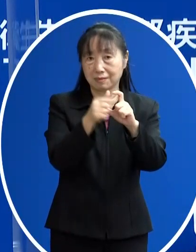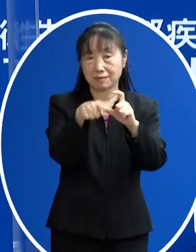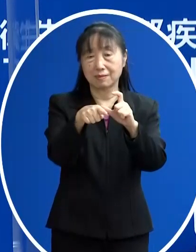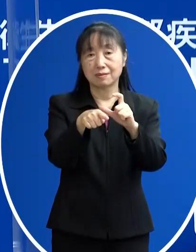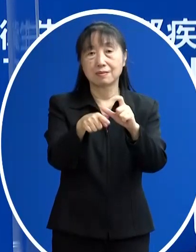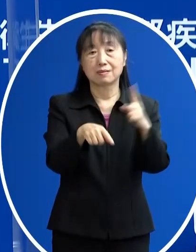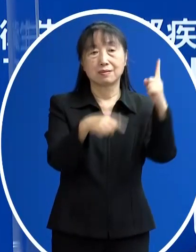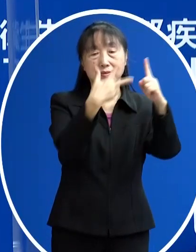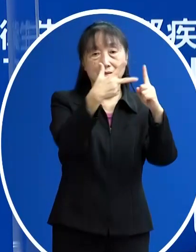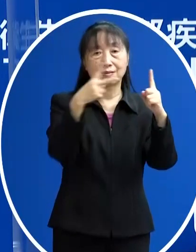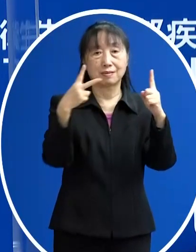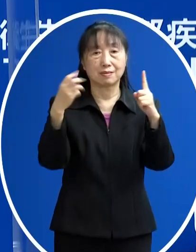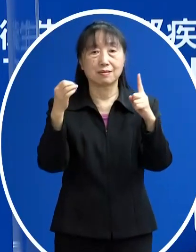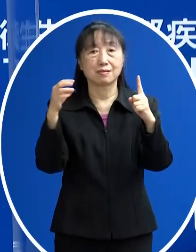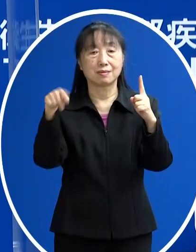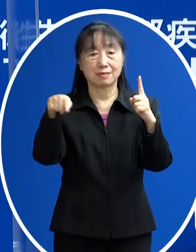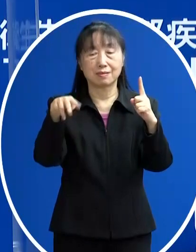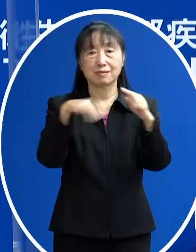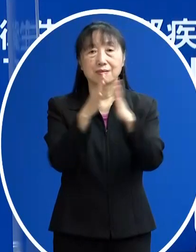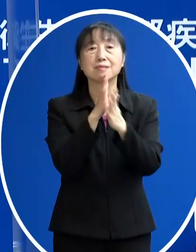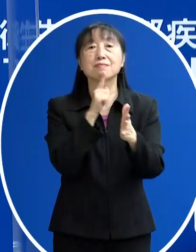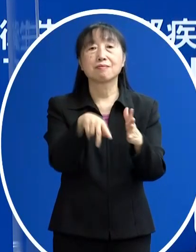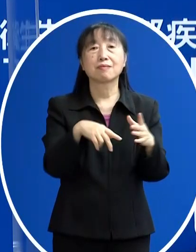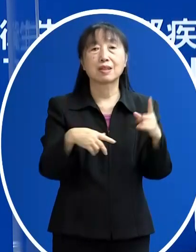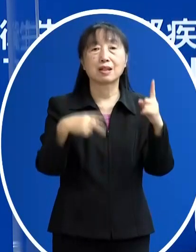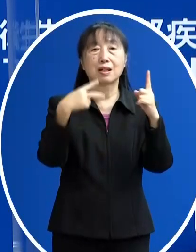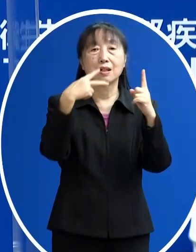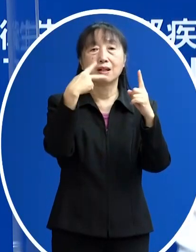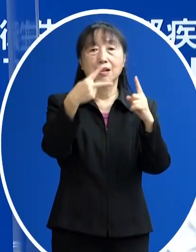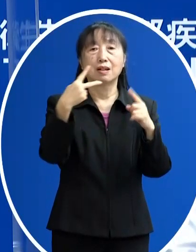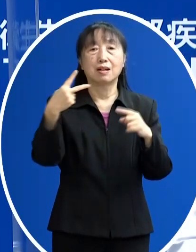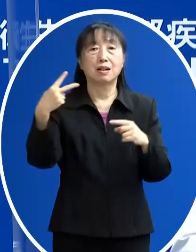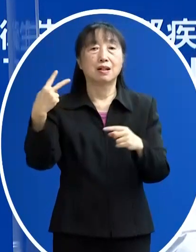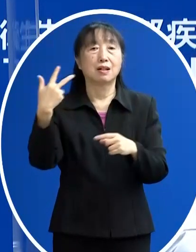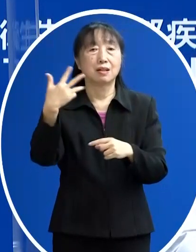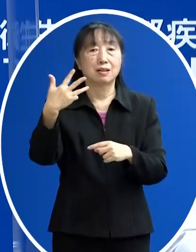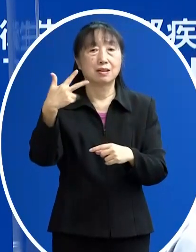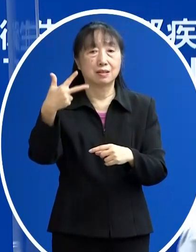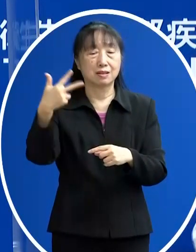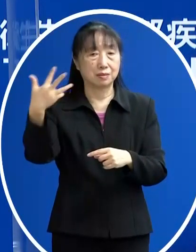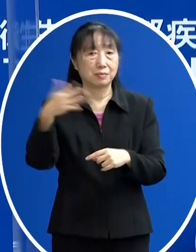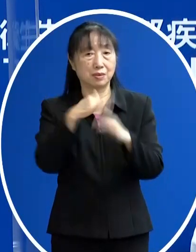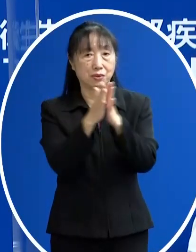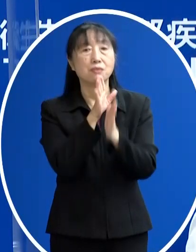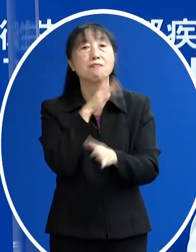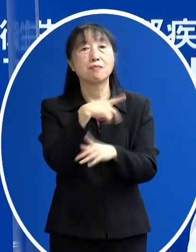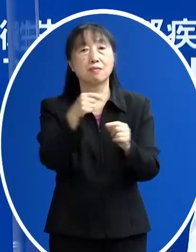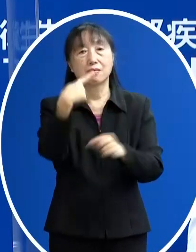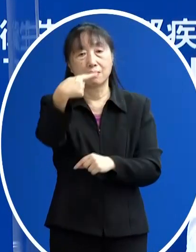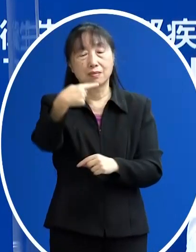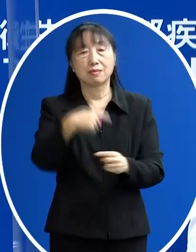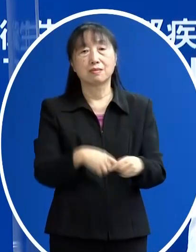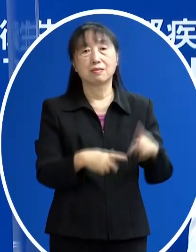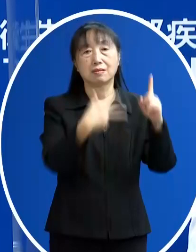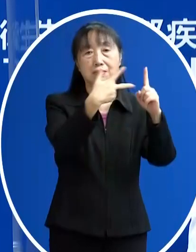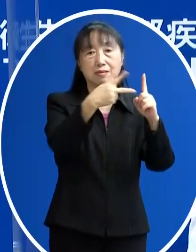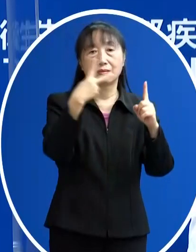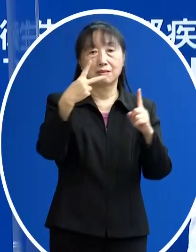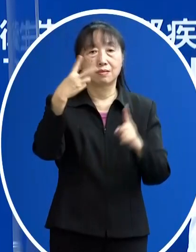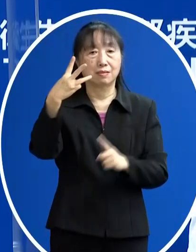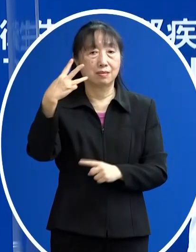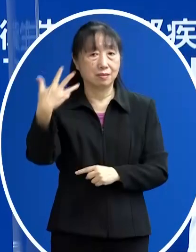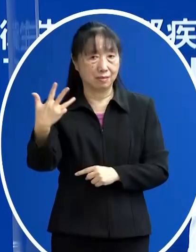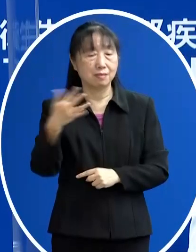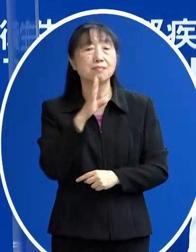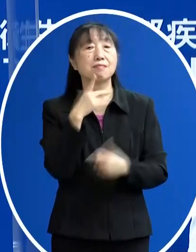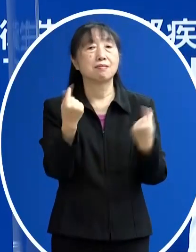从17230衍生的社区检验的2278，这都阴性哈。那17238这六个也